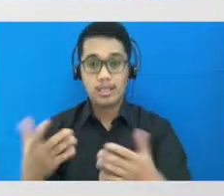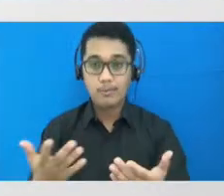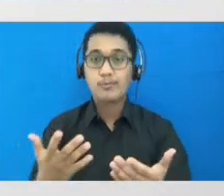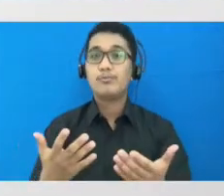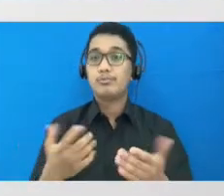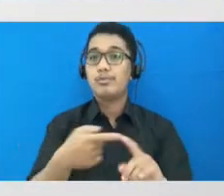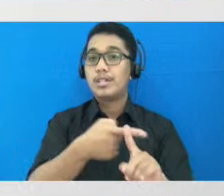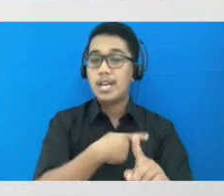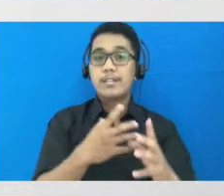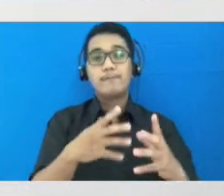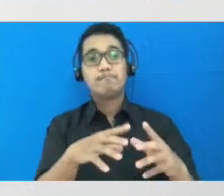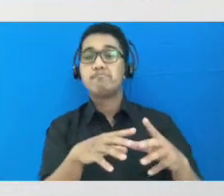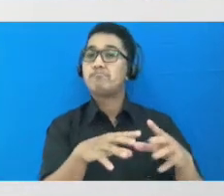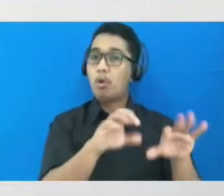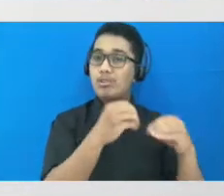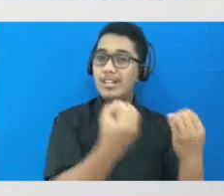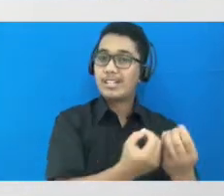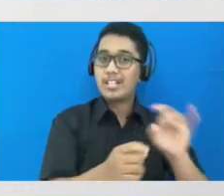setiap member states.